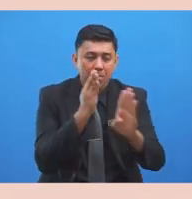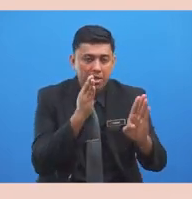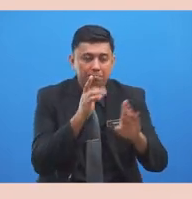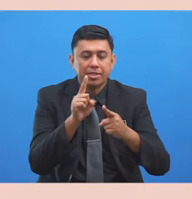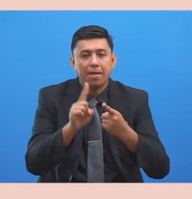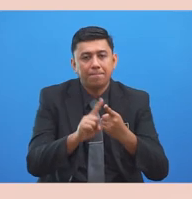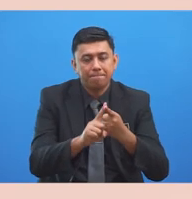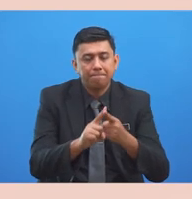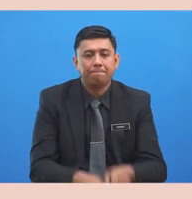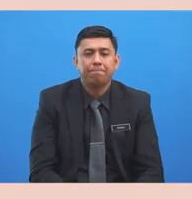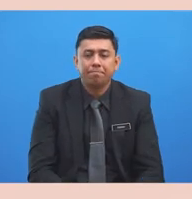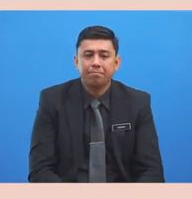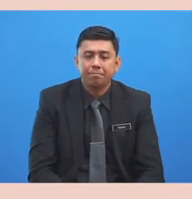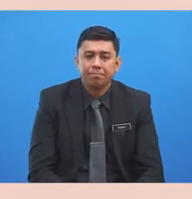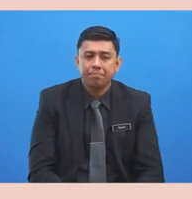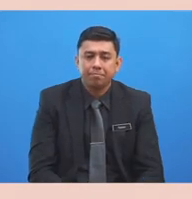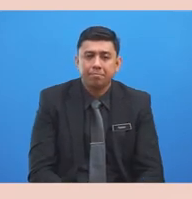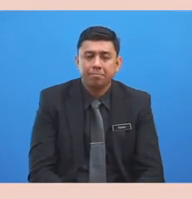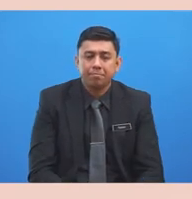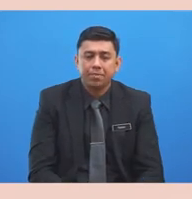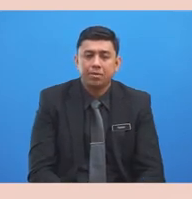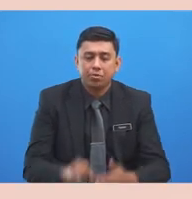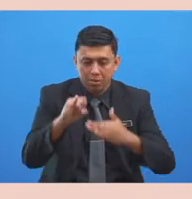pertama, import